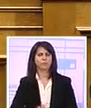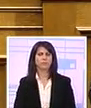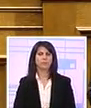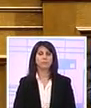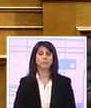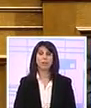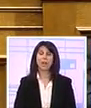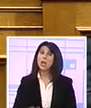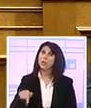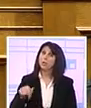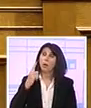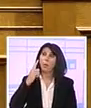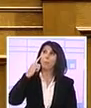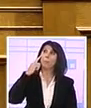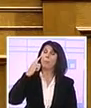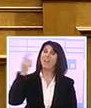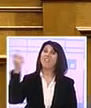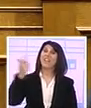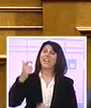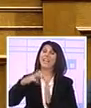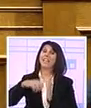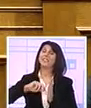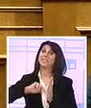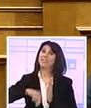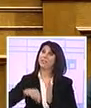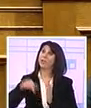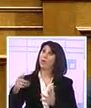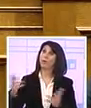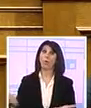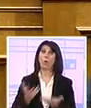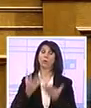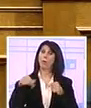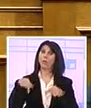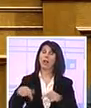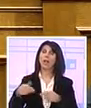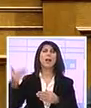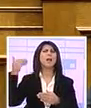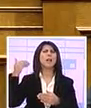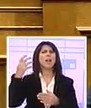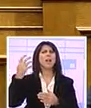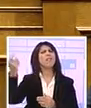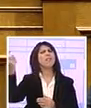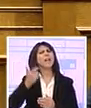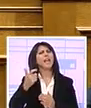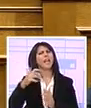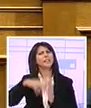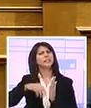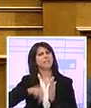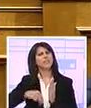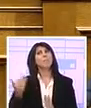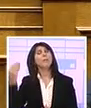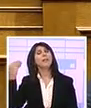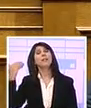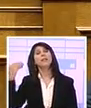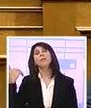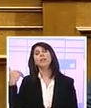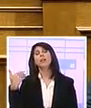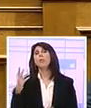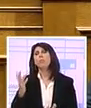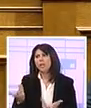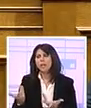Τώρα σας έπιασε ο πόνος για την Δανειακή Σύμβαση και κάνει τόσο μεγάλο ντόρο. Η προηγούμενη σύμβαση πού είναι? Πού είναι η προηγούμενη